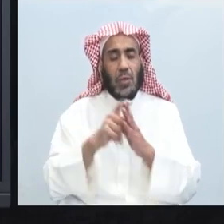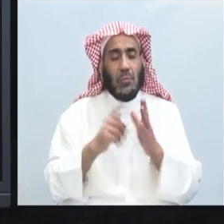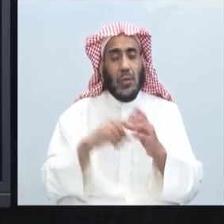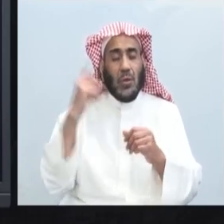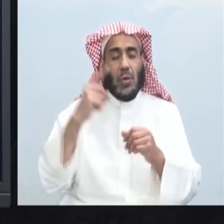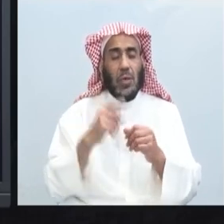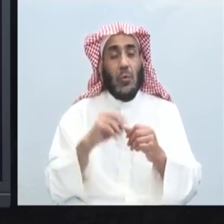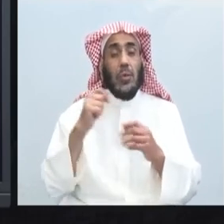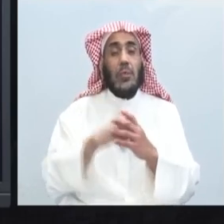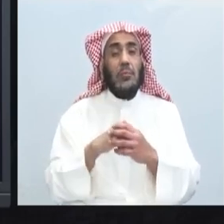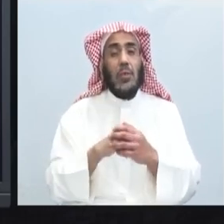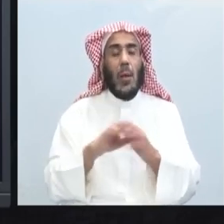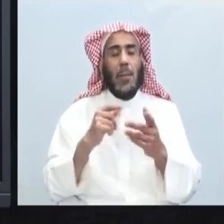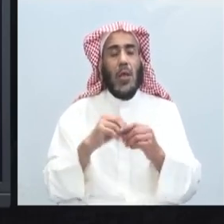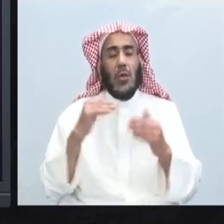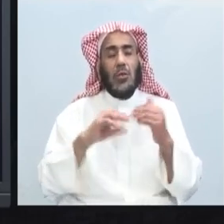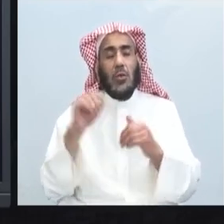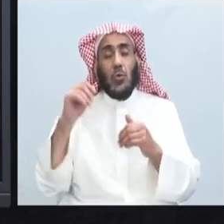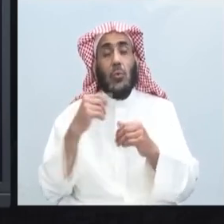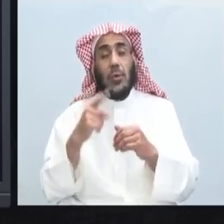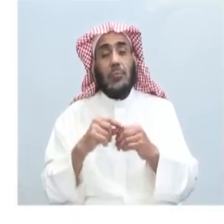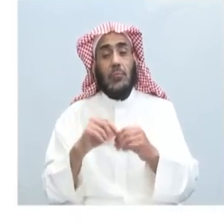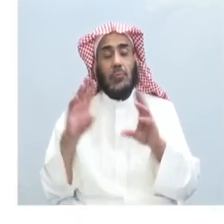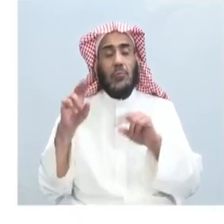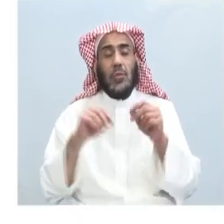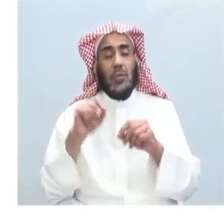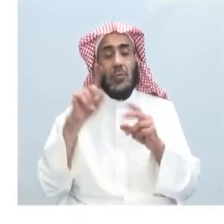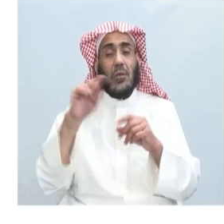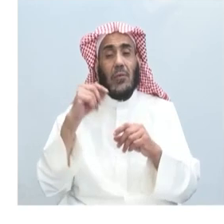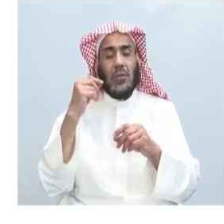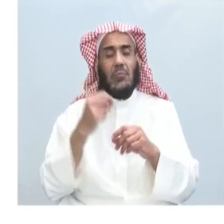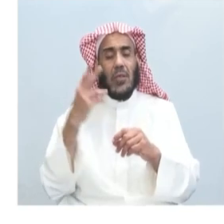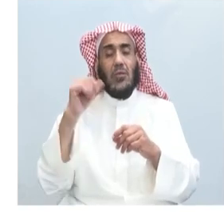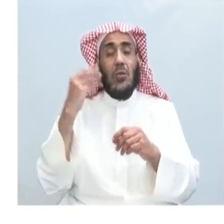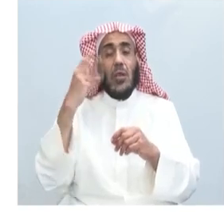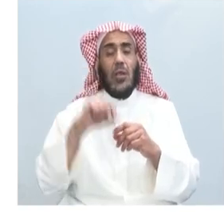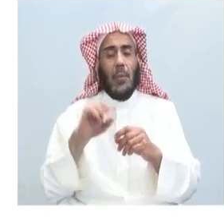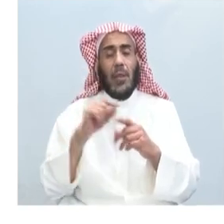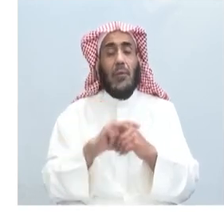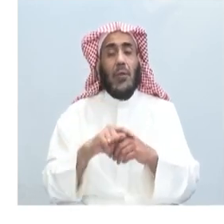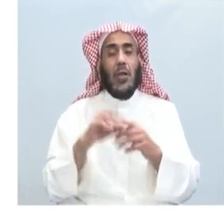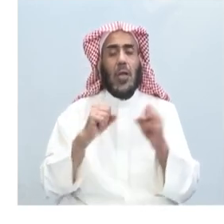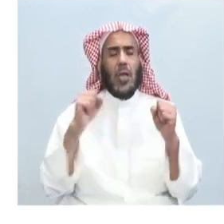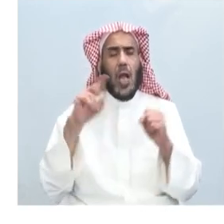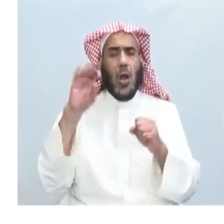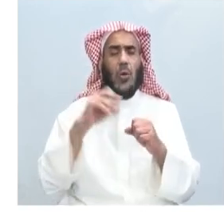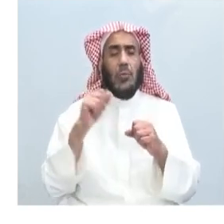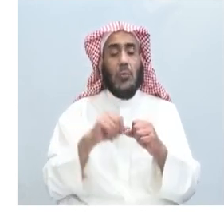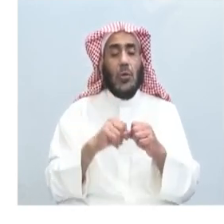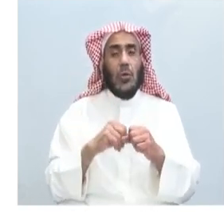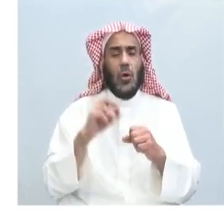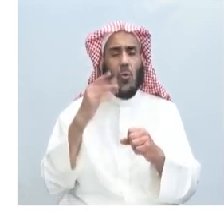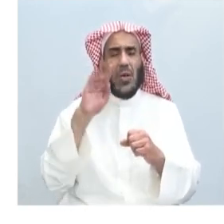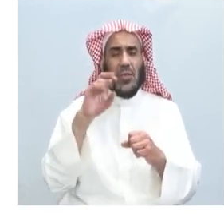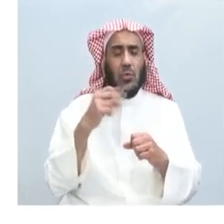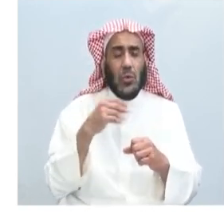الدولي للوحدات ماذا يعادل الجول الواحد يعادل 0239 من الف كالوري والسعر